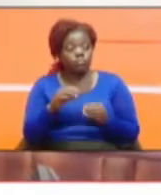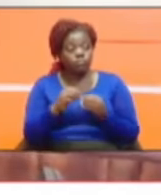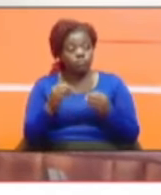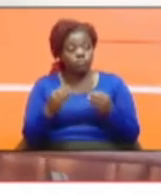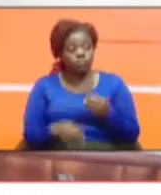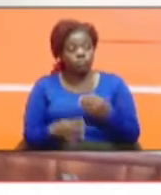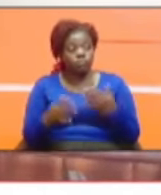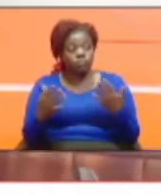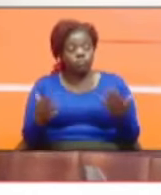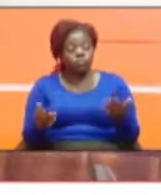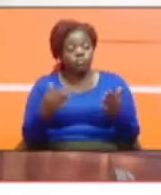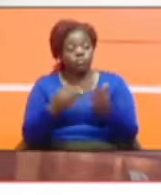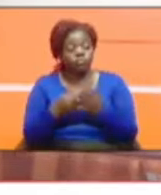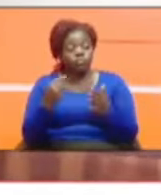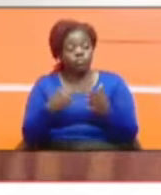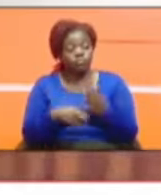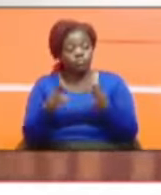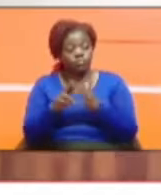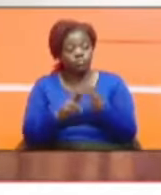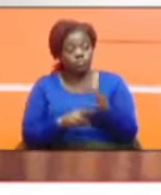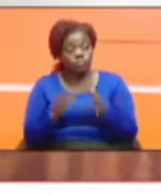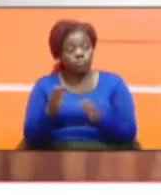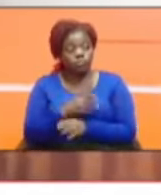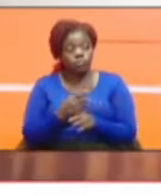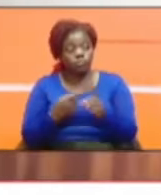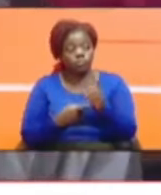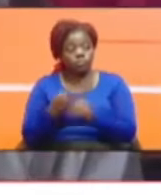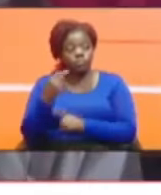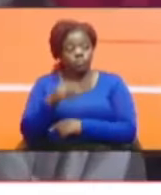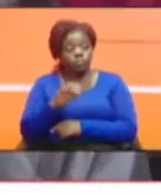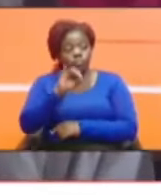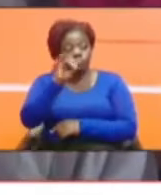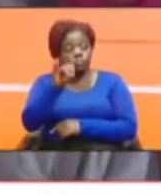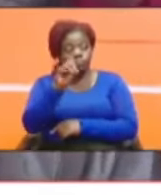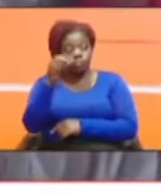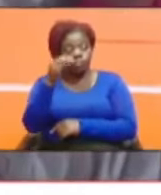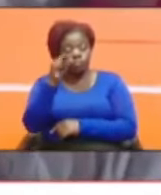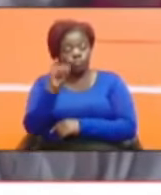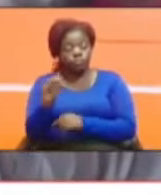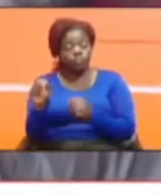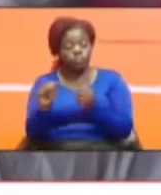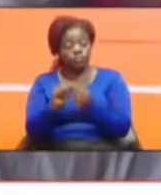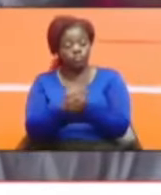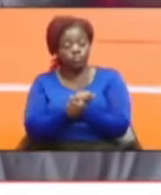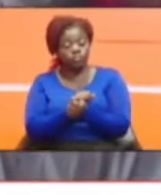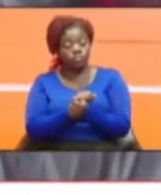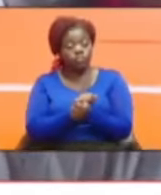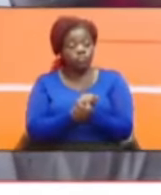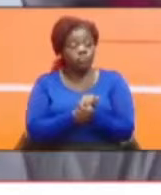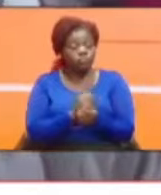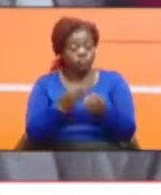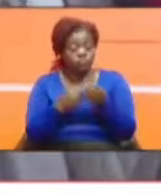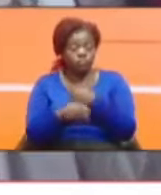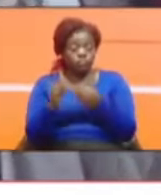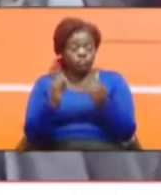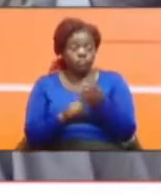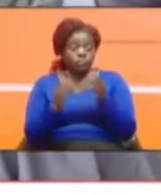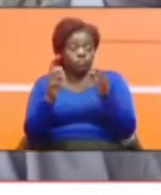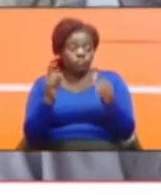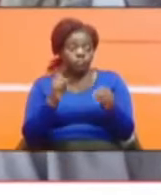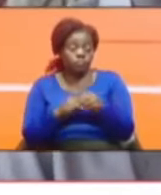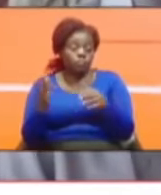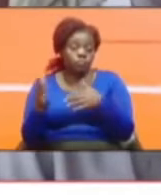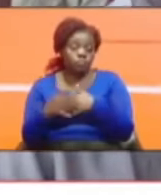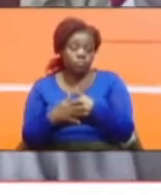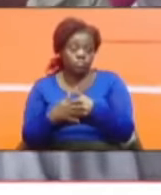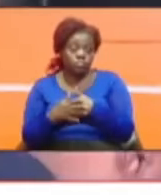Vincent Mawanda mu musango ogw'abawaabirwa eyali omupangisa waabwe John Kabanda ogw'okumumenyera edduuka n'okugyamu ebintu bye mu biseera by'omuggalo